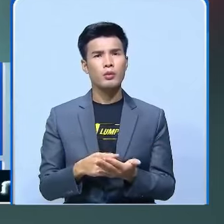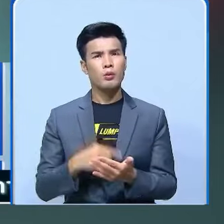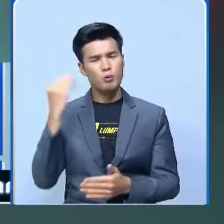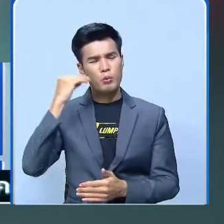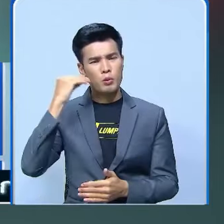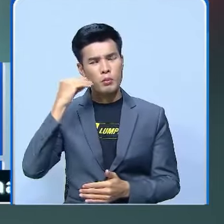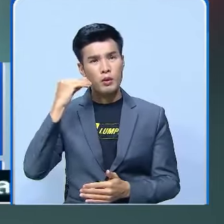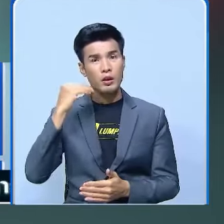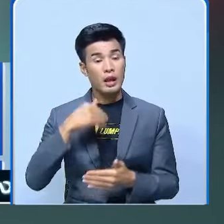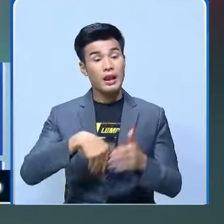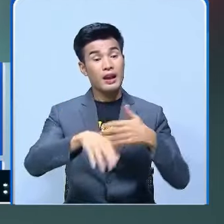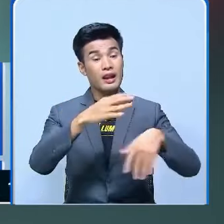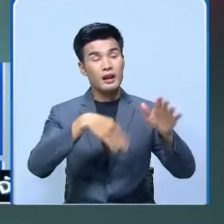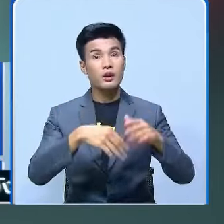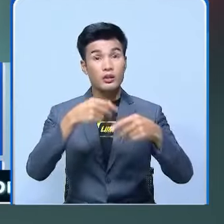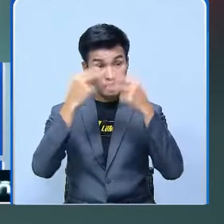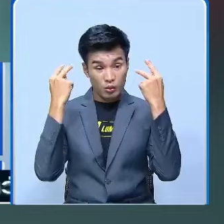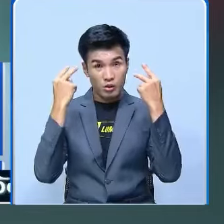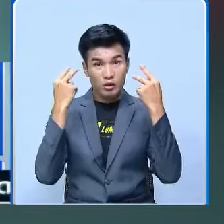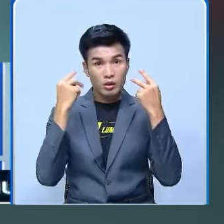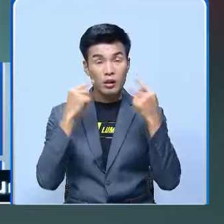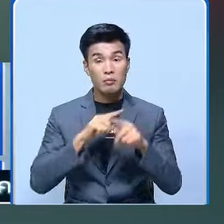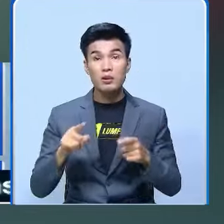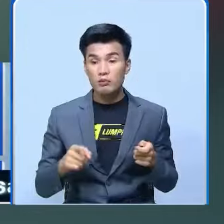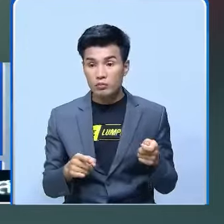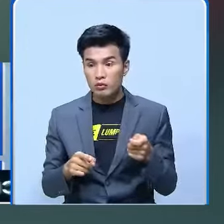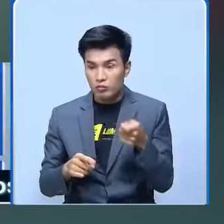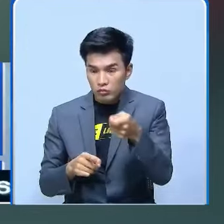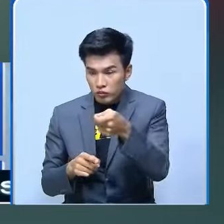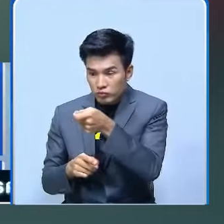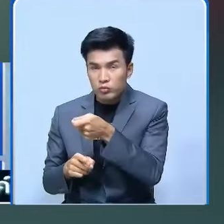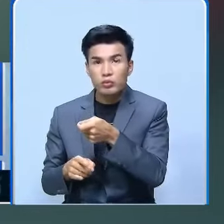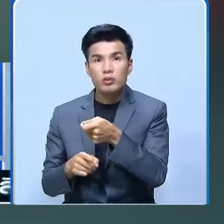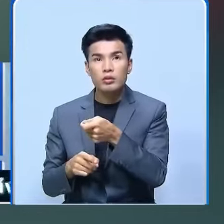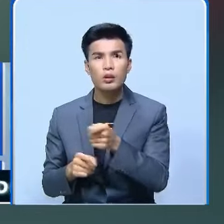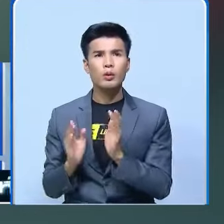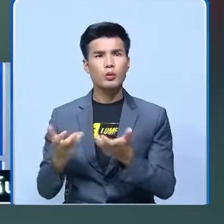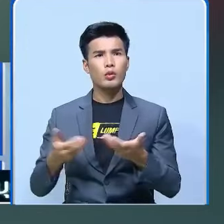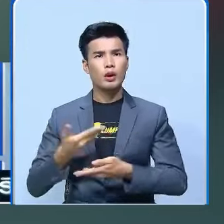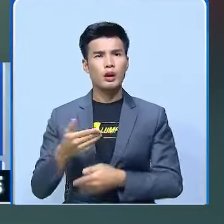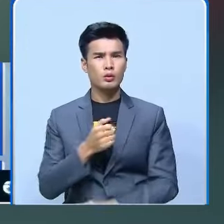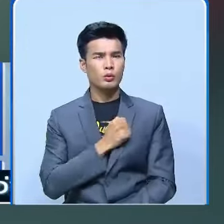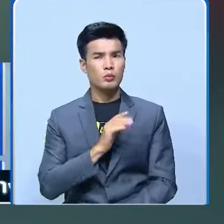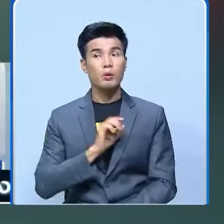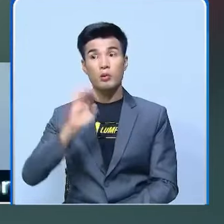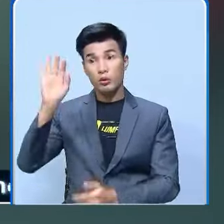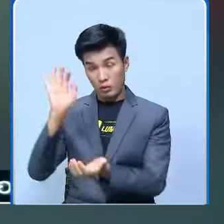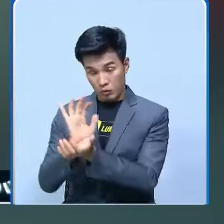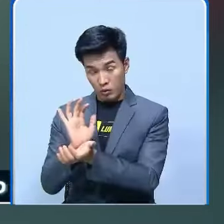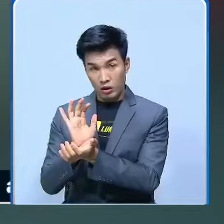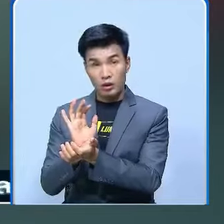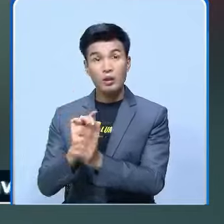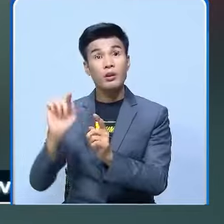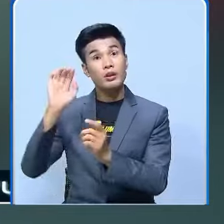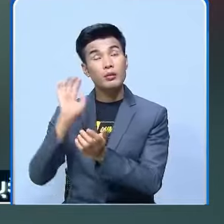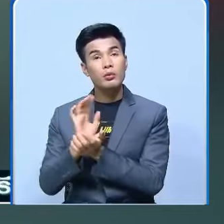านปลายพอโดนไล่บ่อยๆไอ้โจรคนนี้เนี่ยใช้มีดที่พกมาด้วยขู่จะทำร้ายคนอื่นแม่ค้าก็ทนไม่ไหวนำเรื่องไปแจ้งความแต่ทางตำร